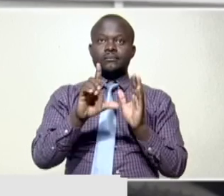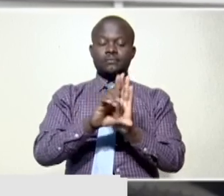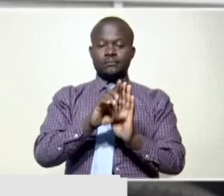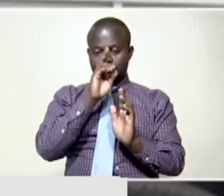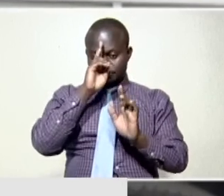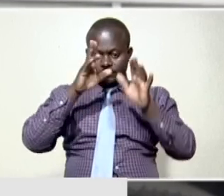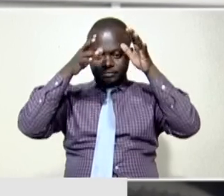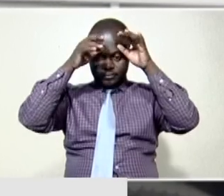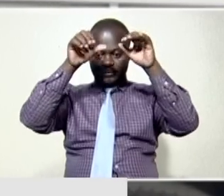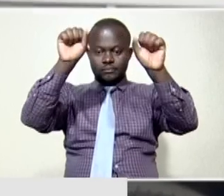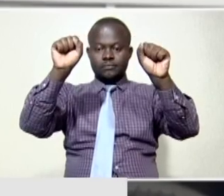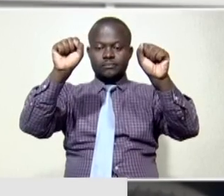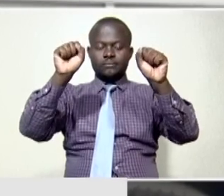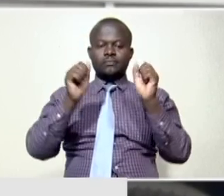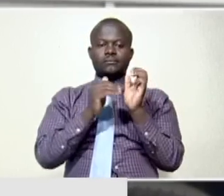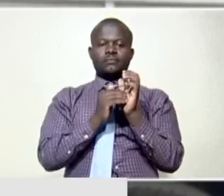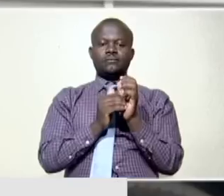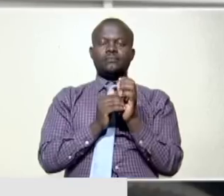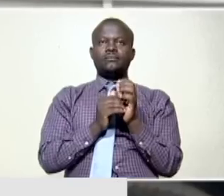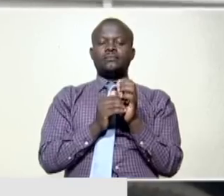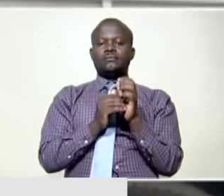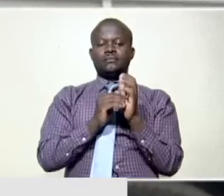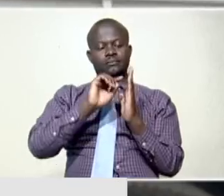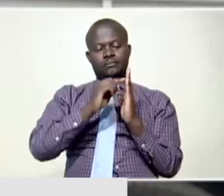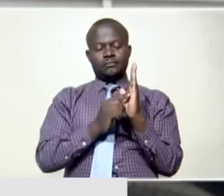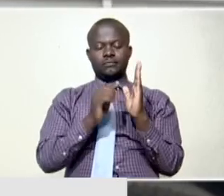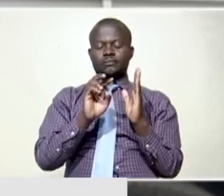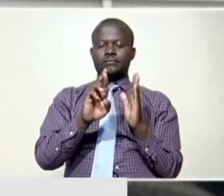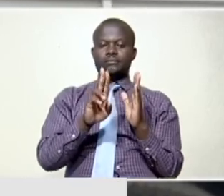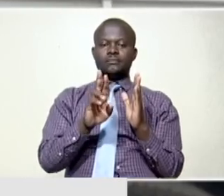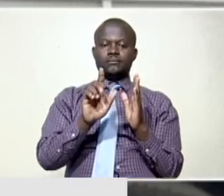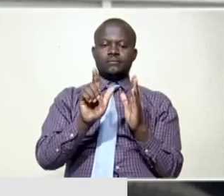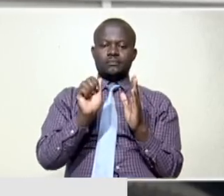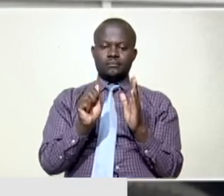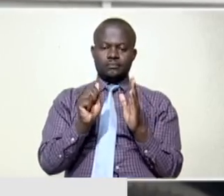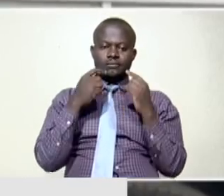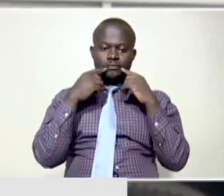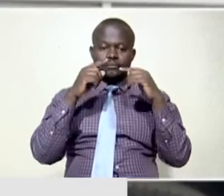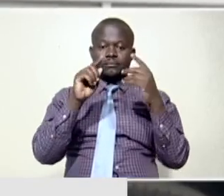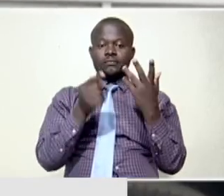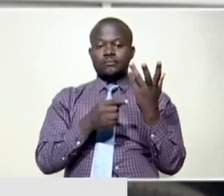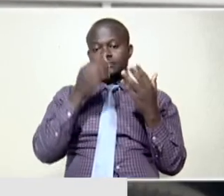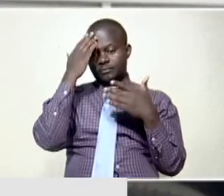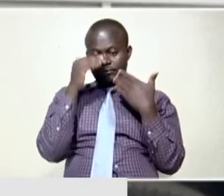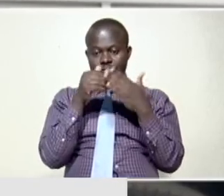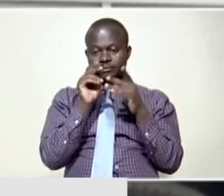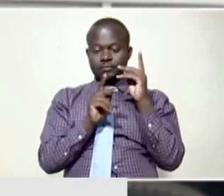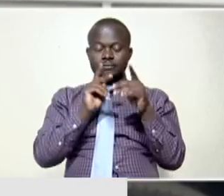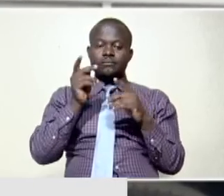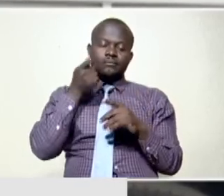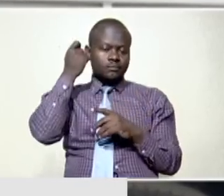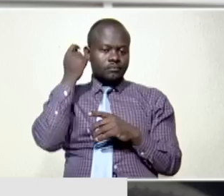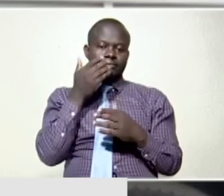n'amabwiriza y'ikigo ngenzuramikorere rura yasohotse. burokwari kugira ngo abantu babyumve